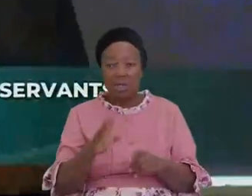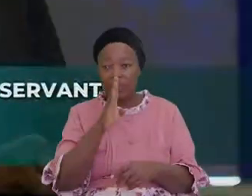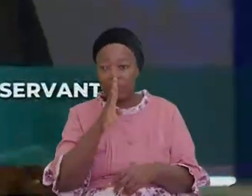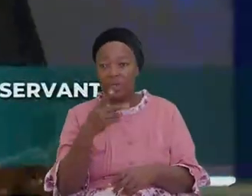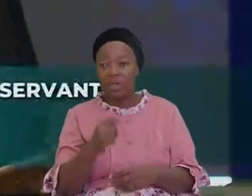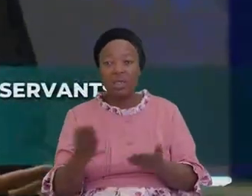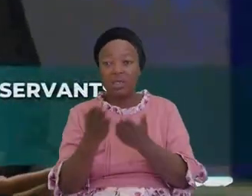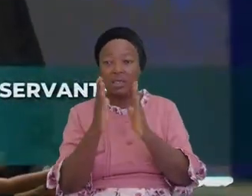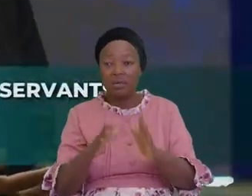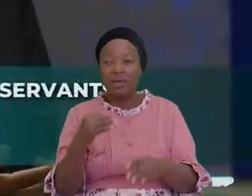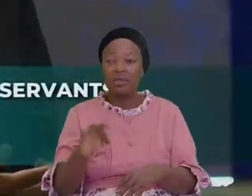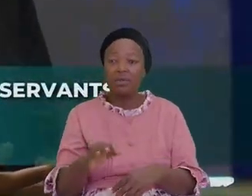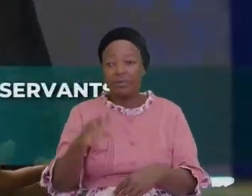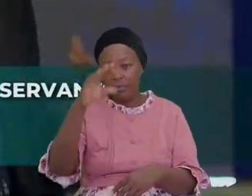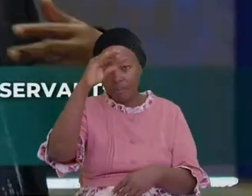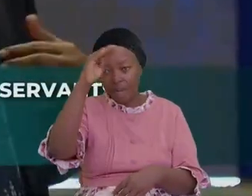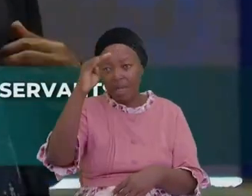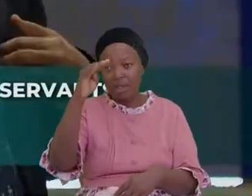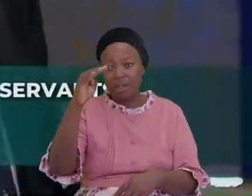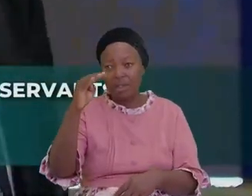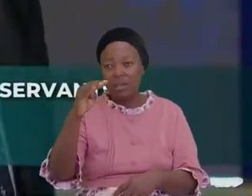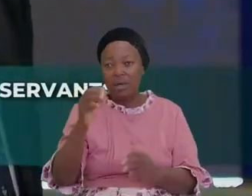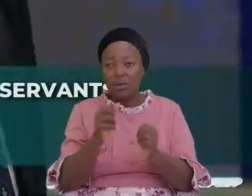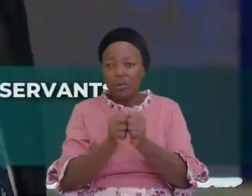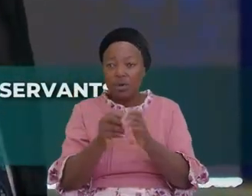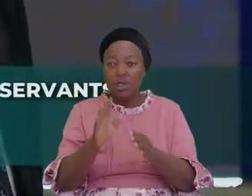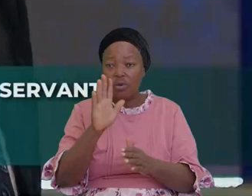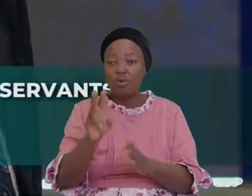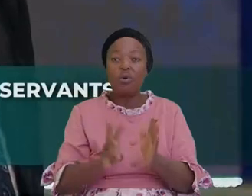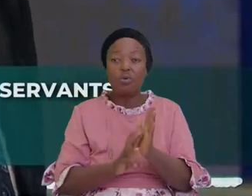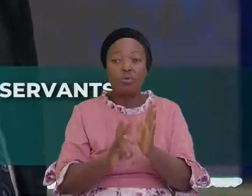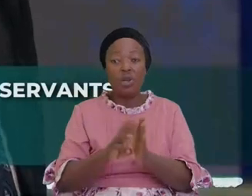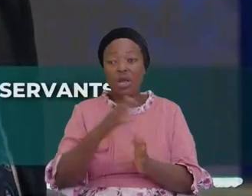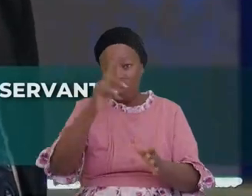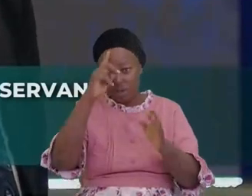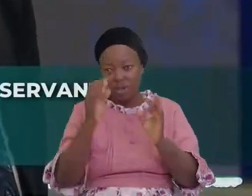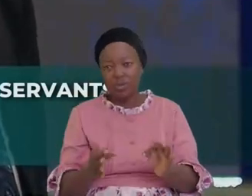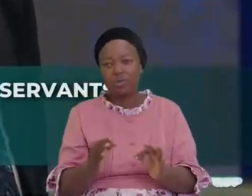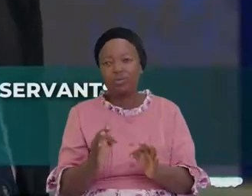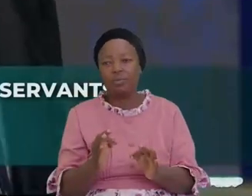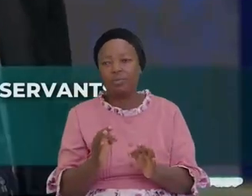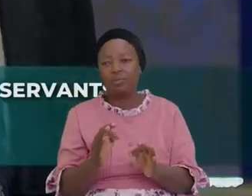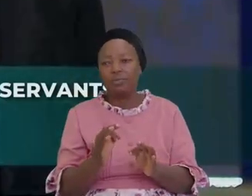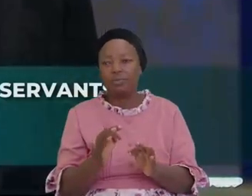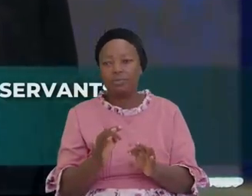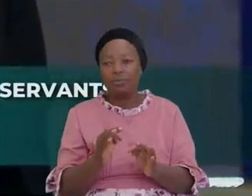Vous ne pouvez pas être serviteur d'un homme, de votre volonté,